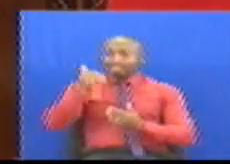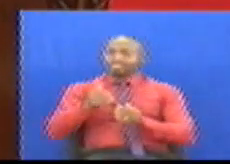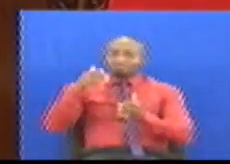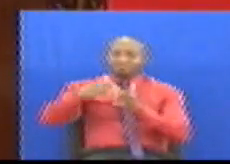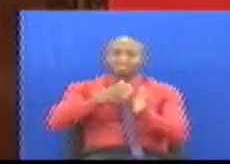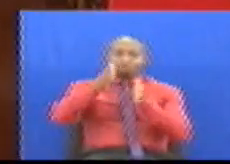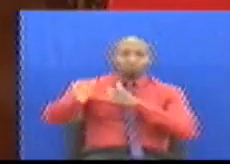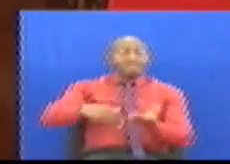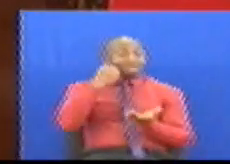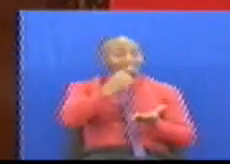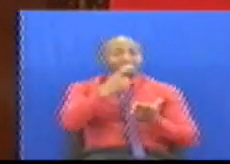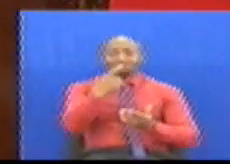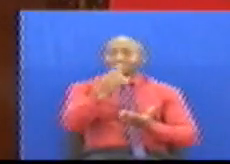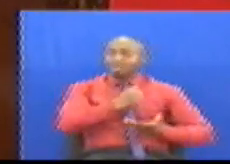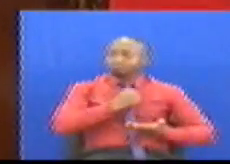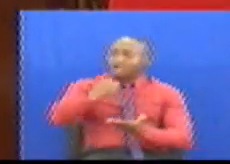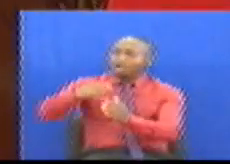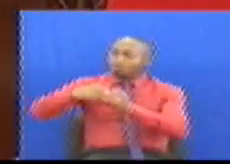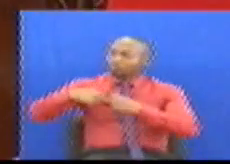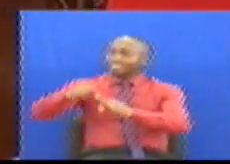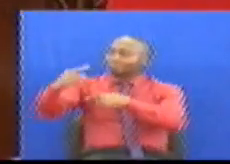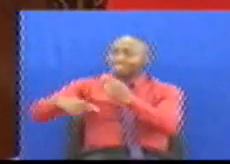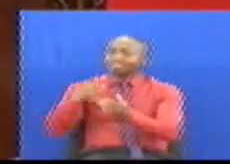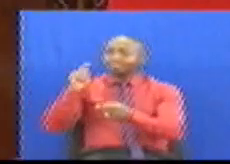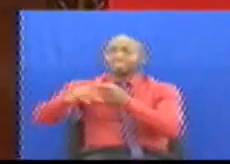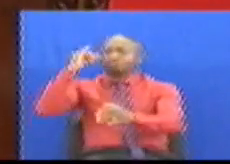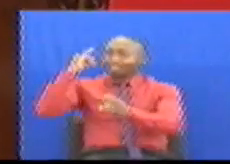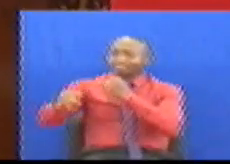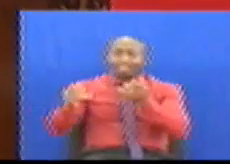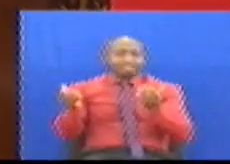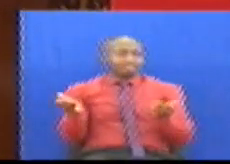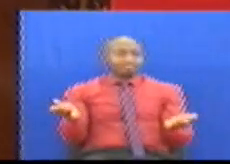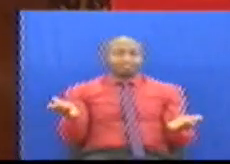budget ya kukupelekea fedha kwa ajili ya miradi, unasema hapana.